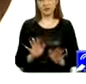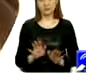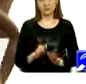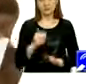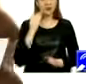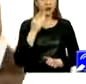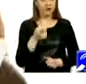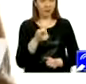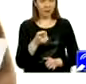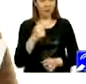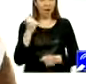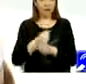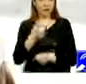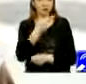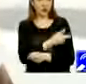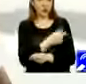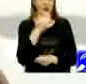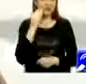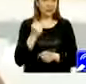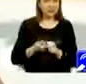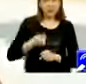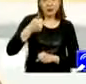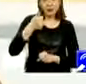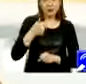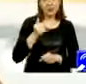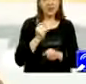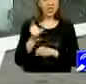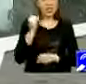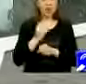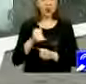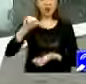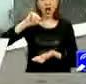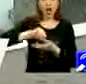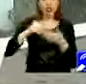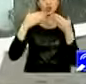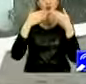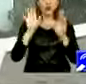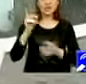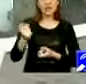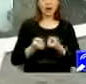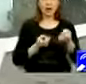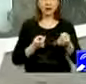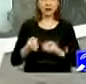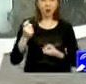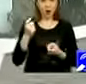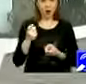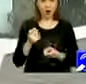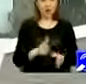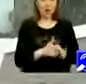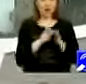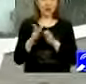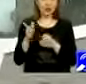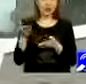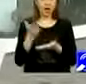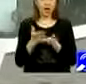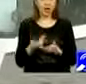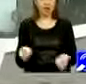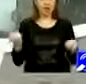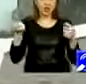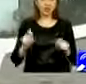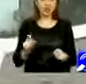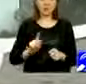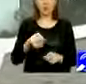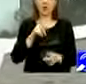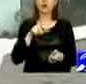Nicoleta Mihăilă și-a vaccinat fetița cu prima doză în ianuarie la centrul deschis la patinoarul din oraș. Între timp, acesta a fost închis pentru că nu